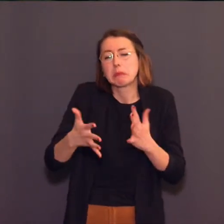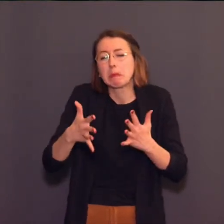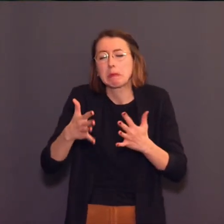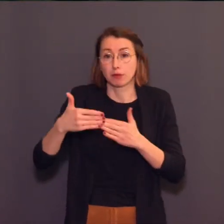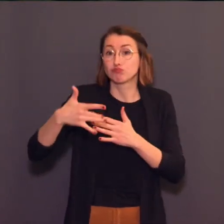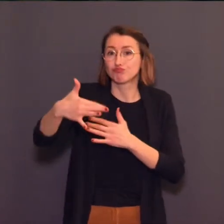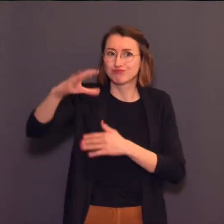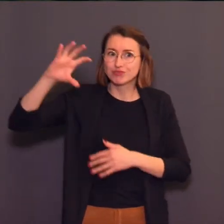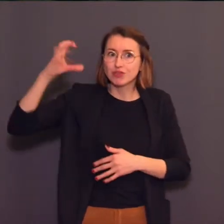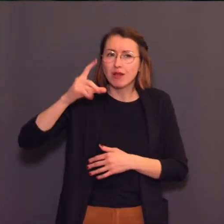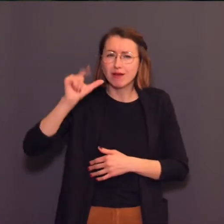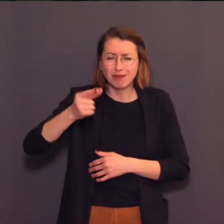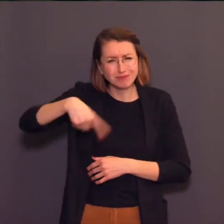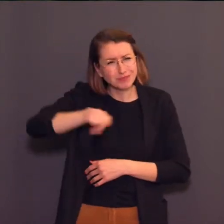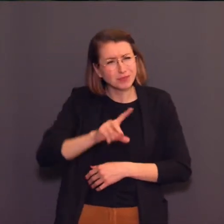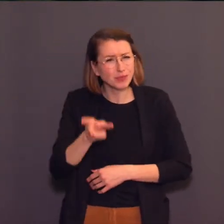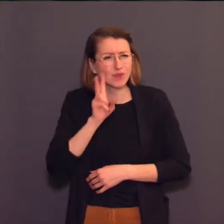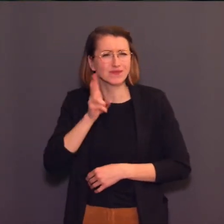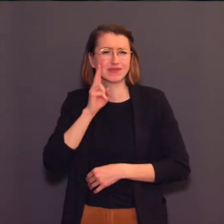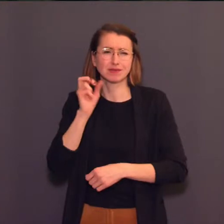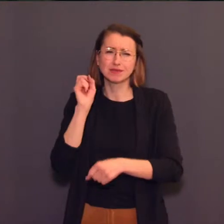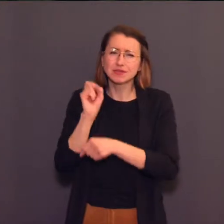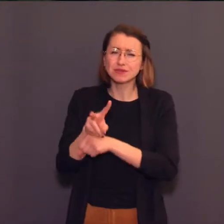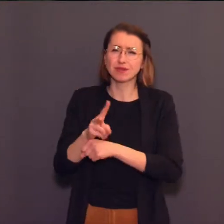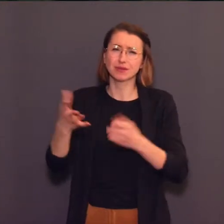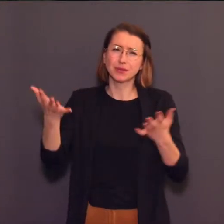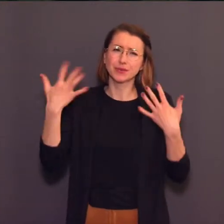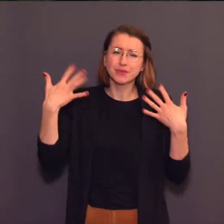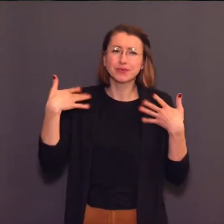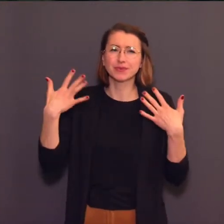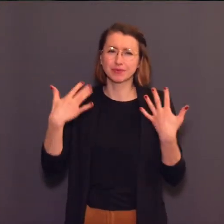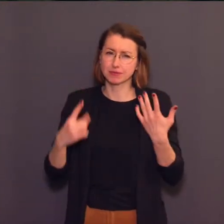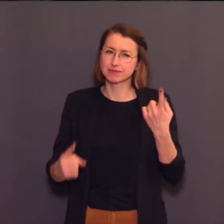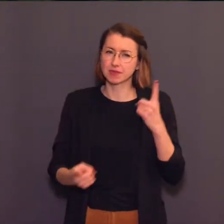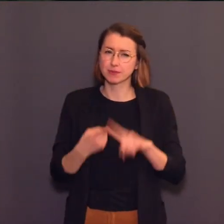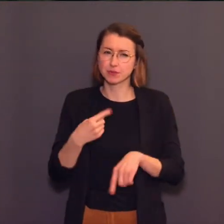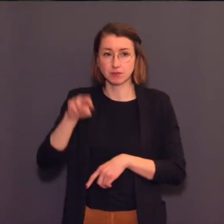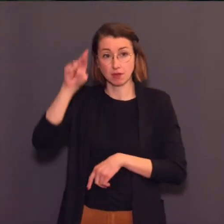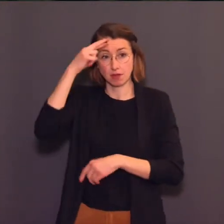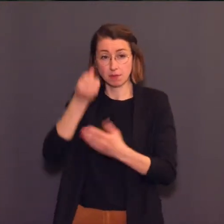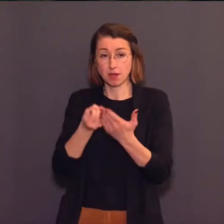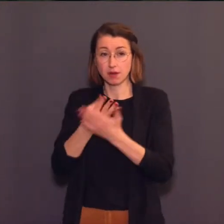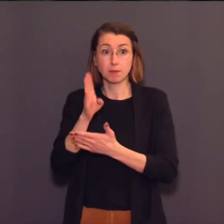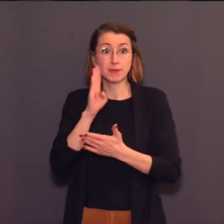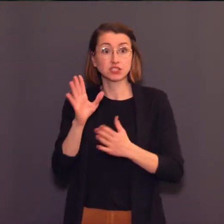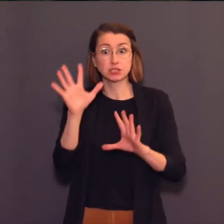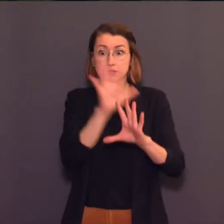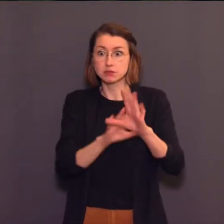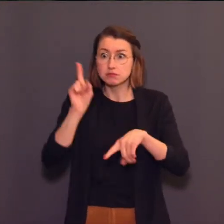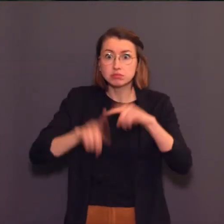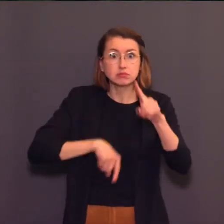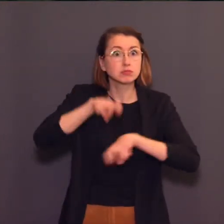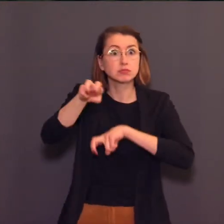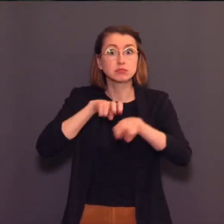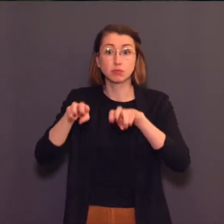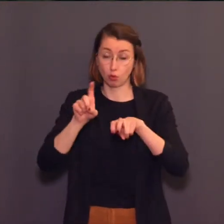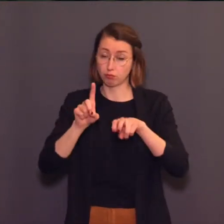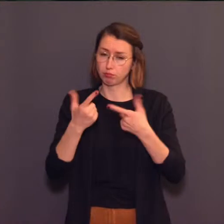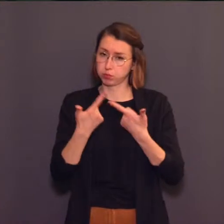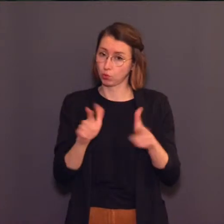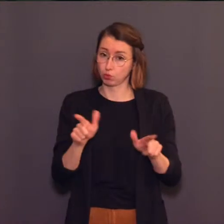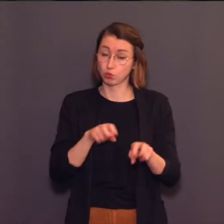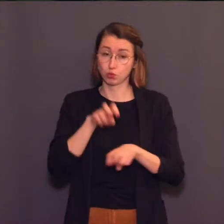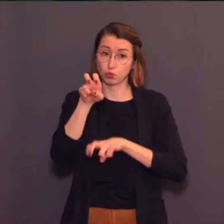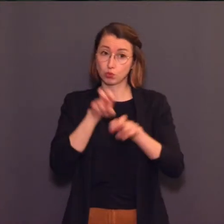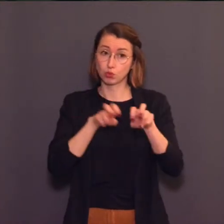pas de limitation aux seuls déplacements essentiels. Veillons cependant à éviter les rassemblements de masse. Il est certain que des